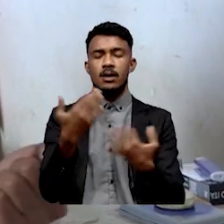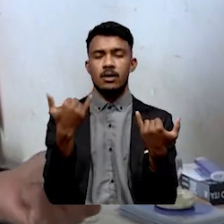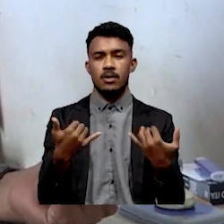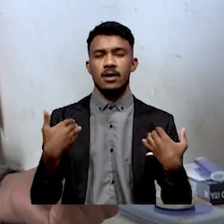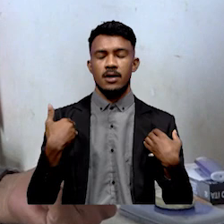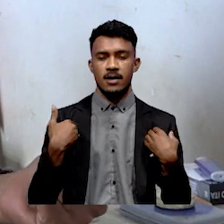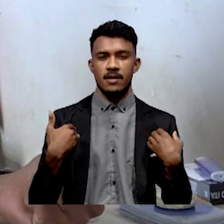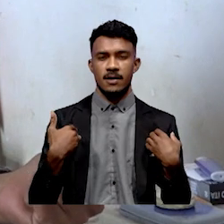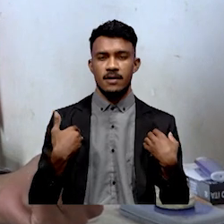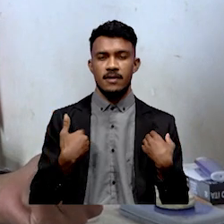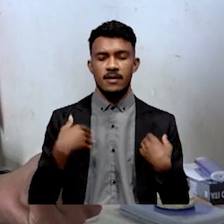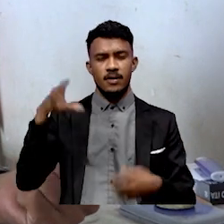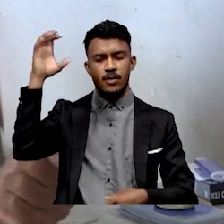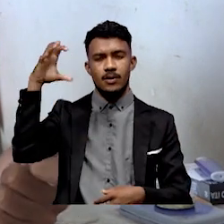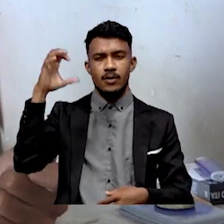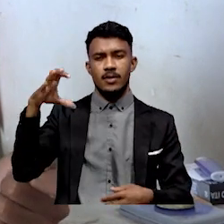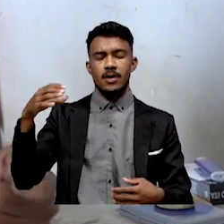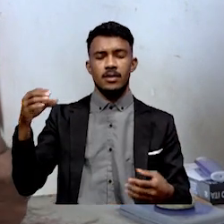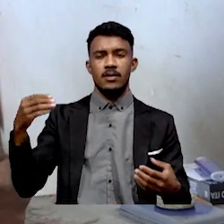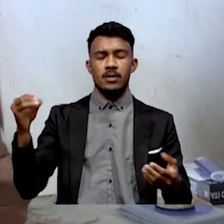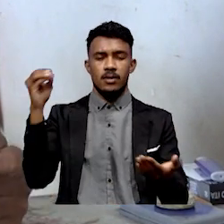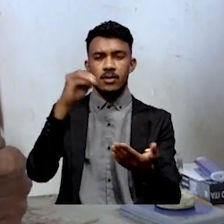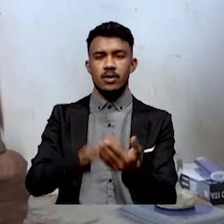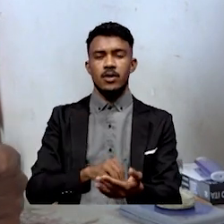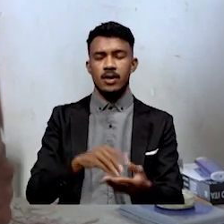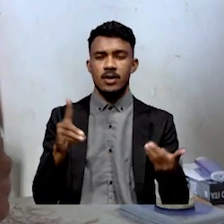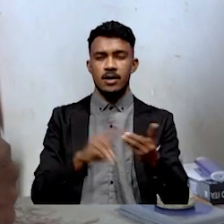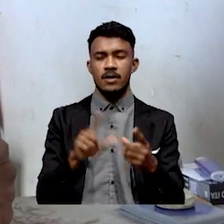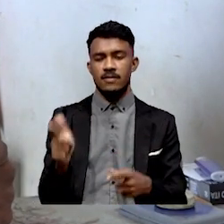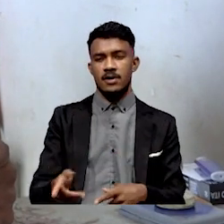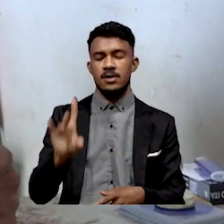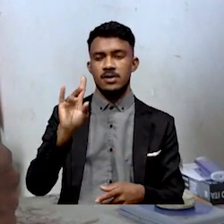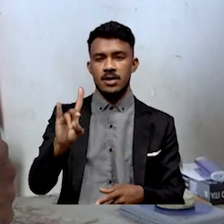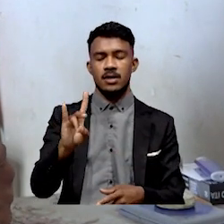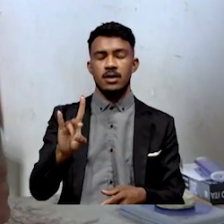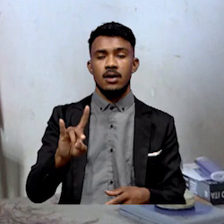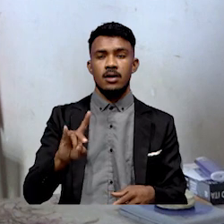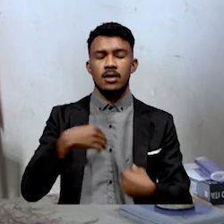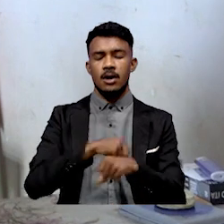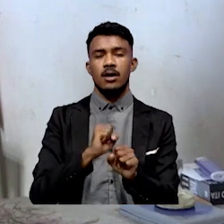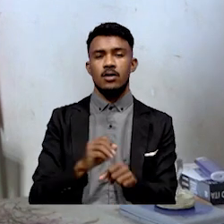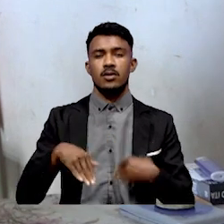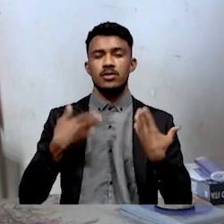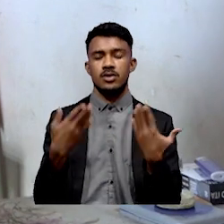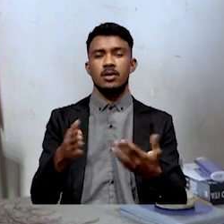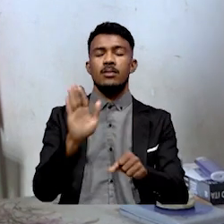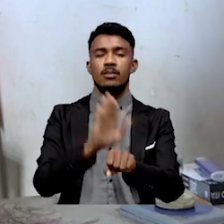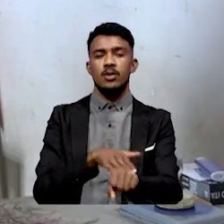hela to iha di 27 minit mai lah nafati so tu pergi dana atau hala insa bulu sira notifikasi